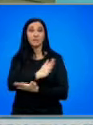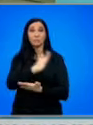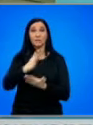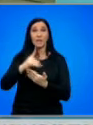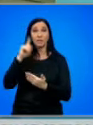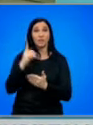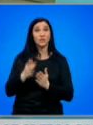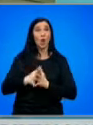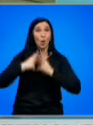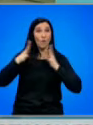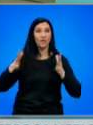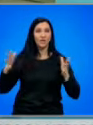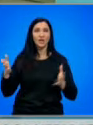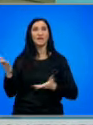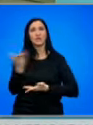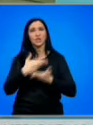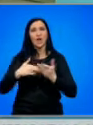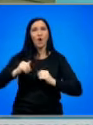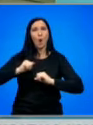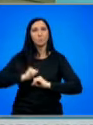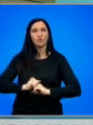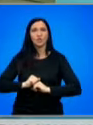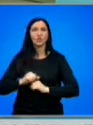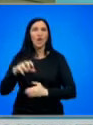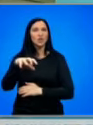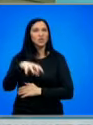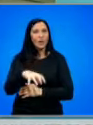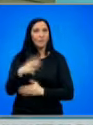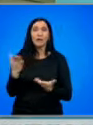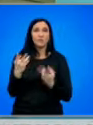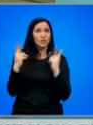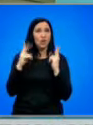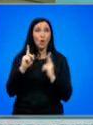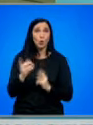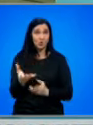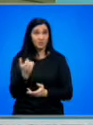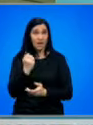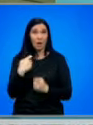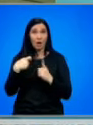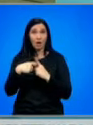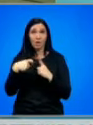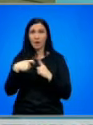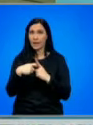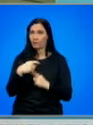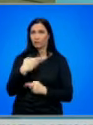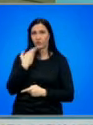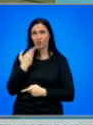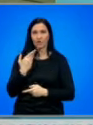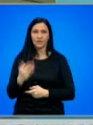най-бързо, заседава общинския щаб. Какви са решенията, които взеха? Карина Караньотова ще ни каже. Добър вечер!